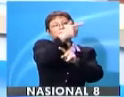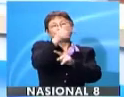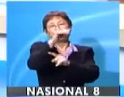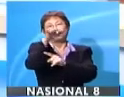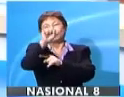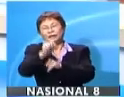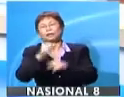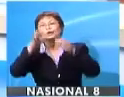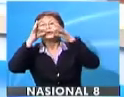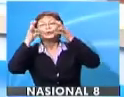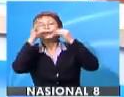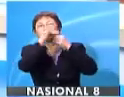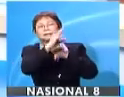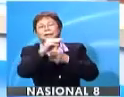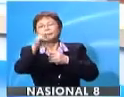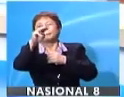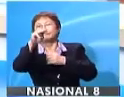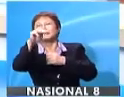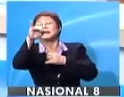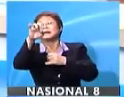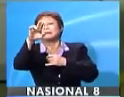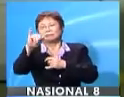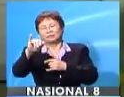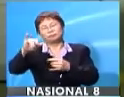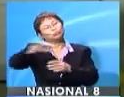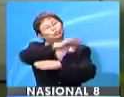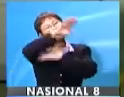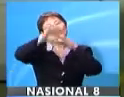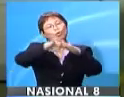Manis, Kuching dan Miri.